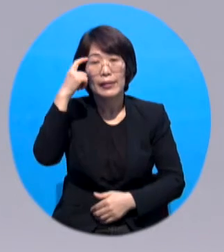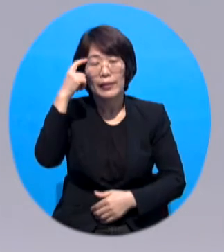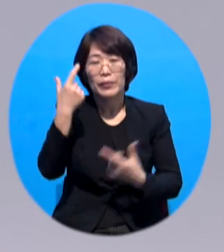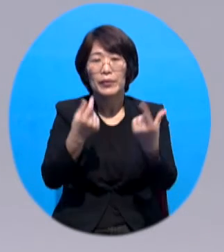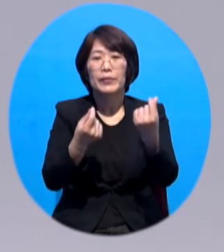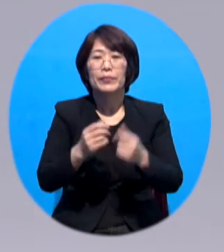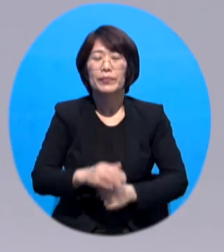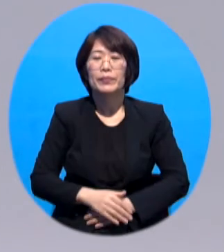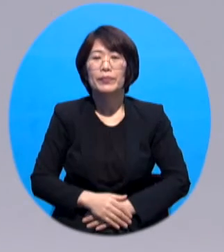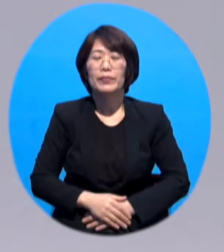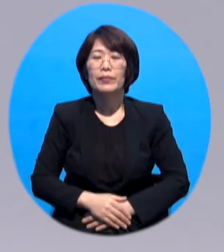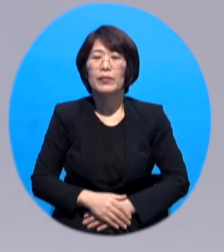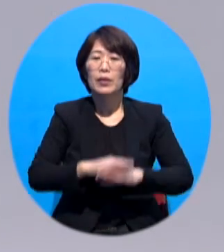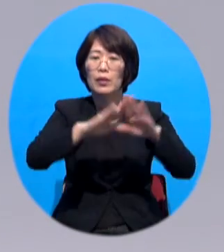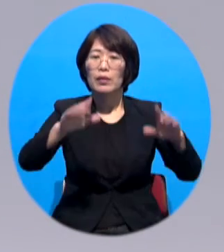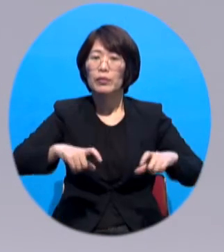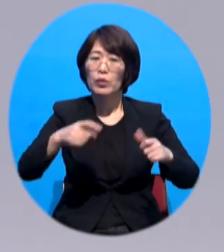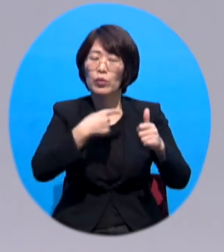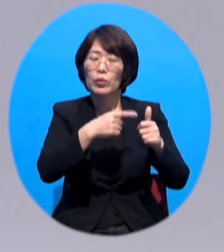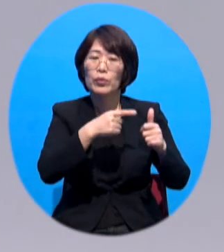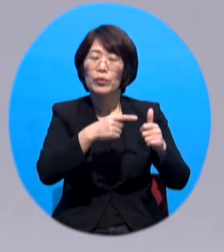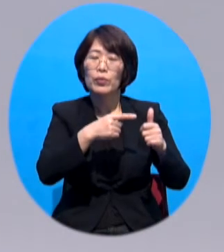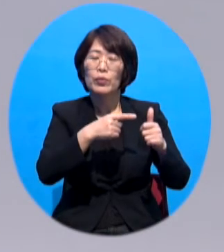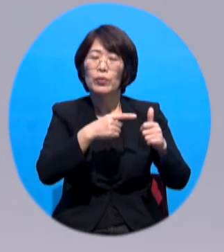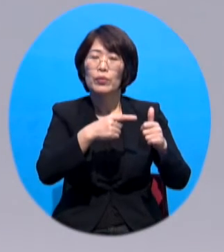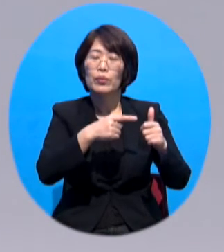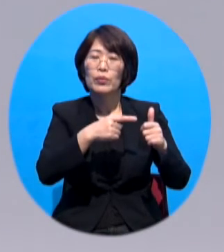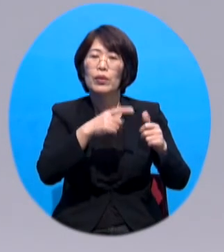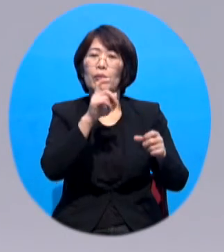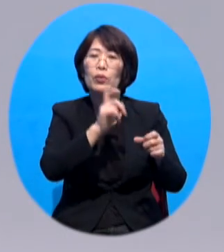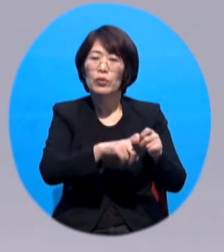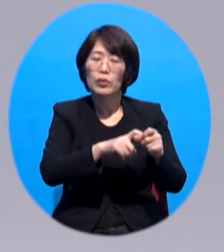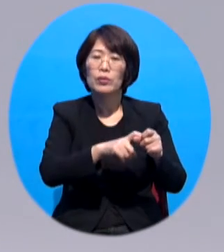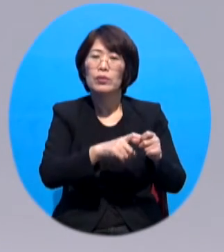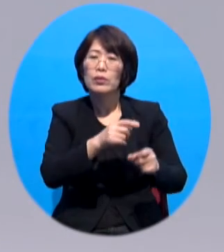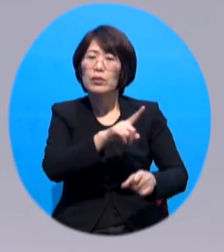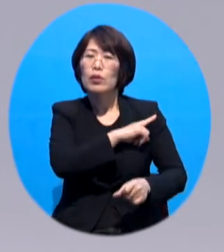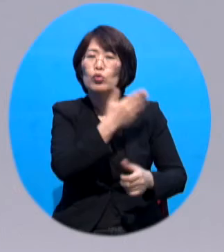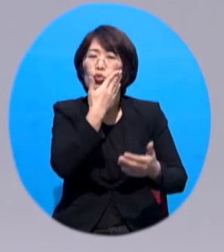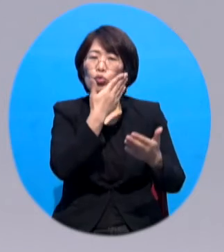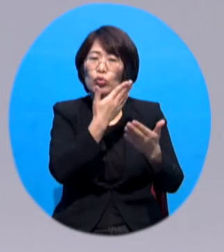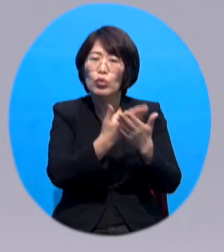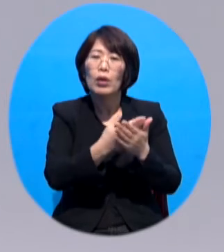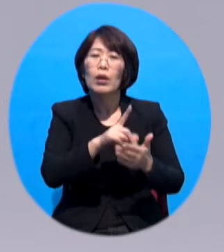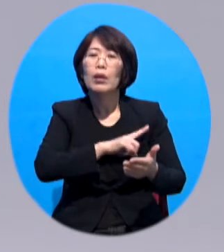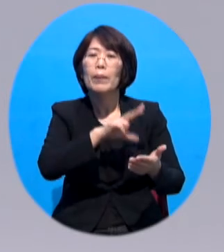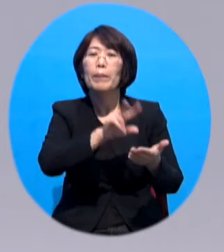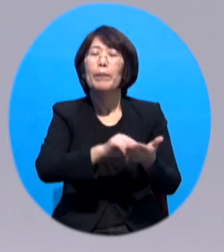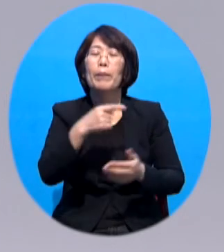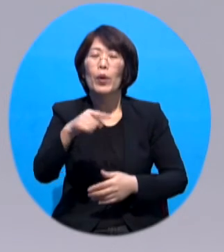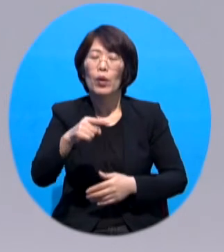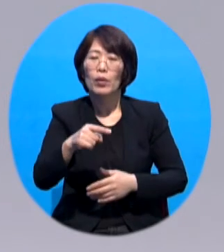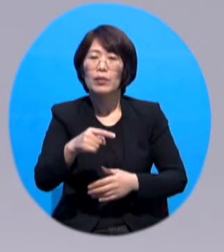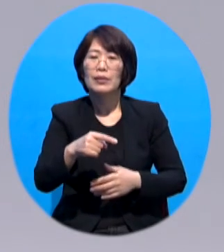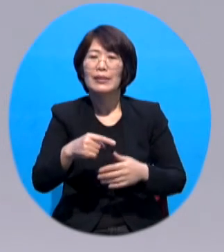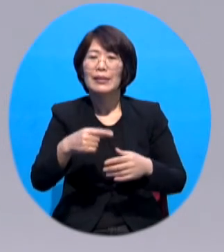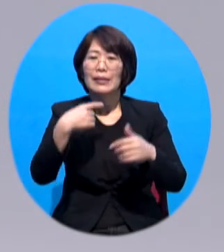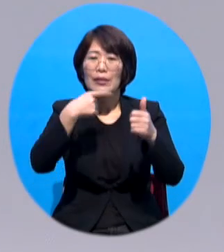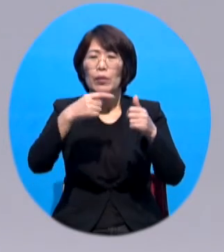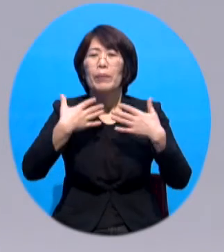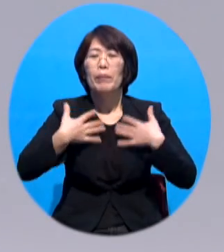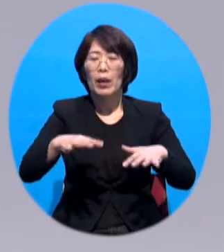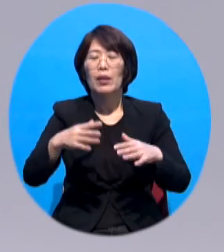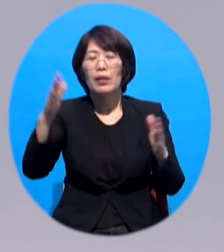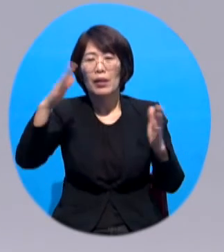있습니다 저는 우리 전남 교유 왜 있어서 가장 핵심적인 과제가 이렇게 취약해 측 아이들에 대한